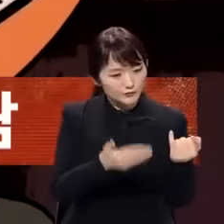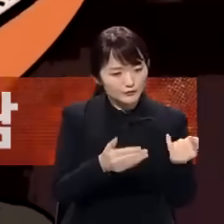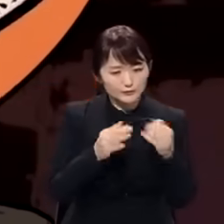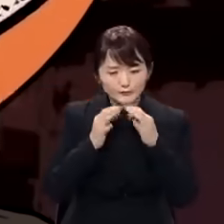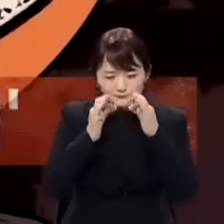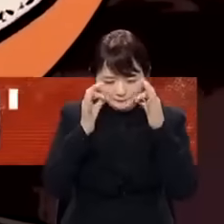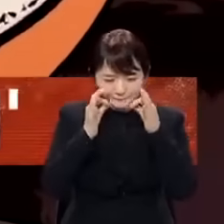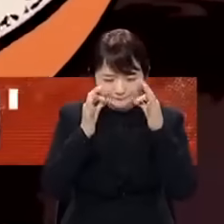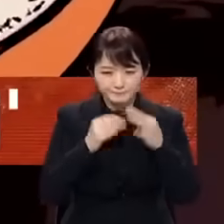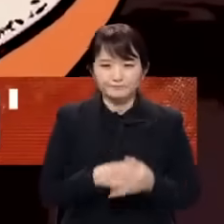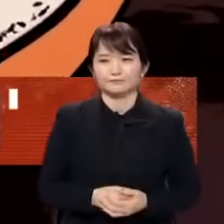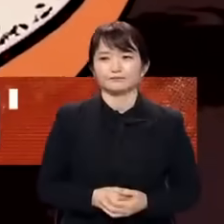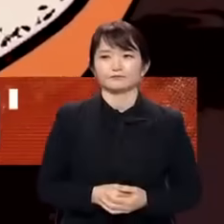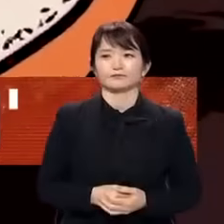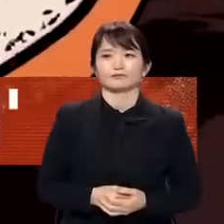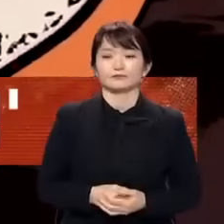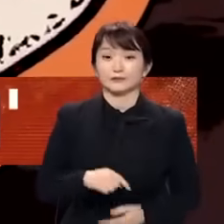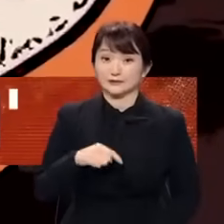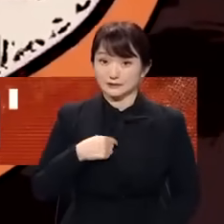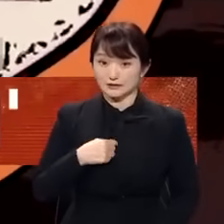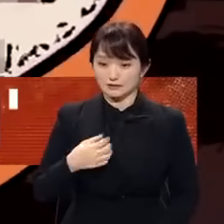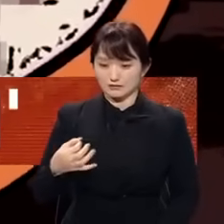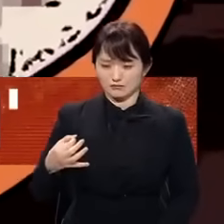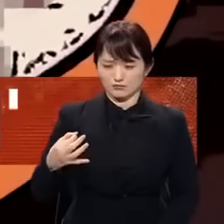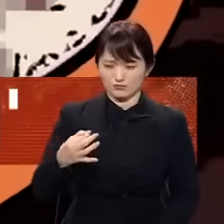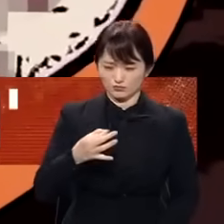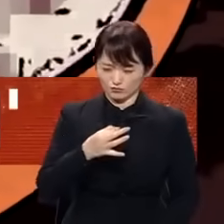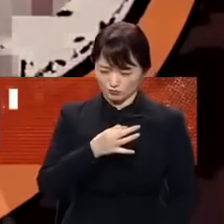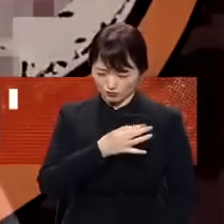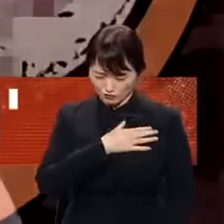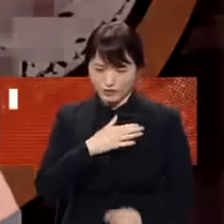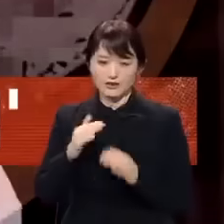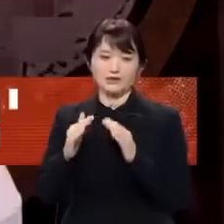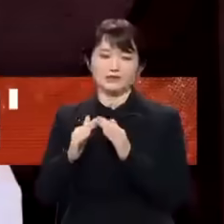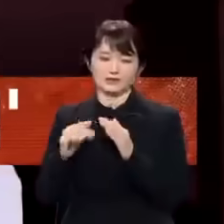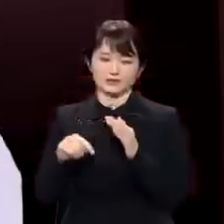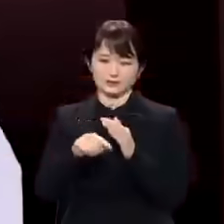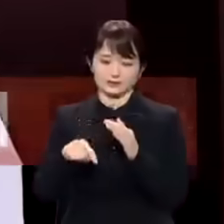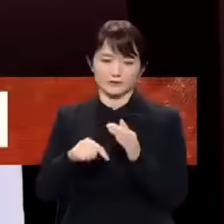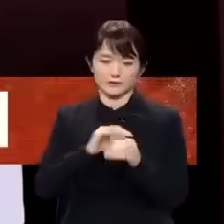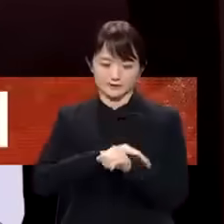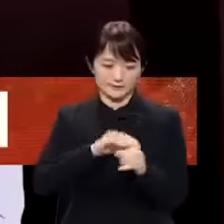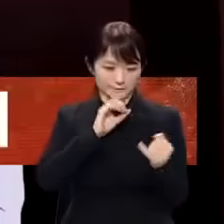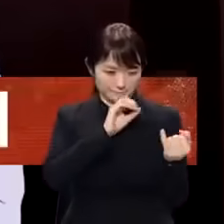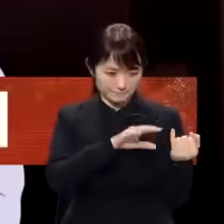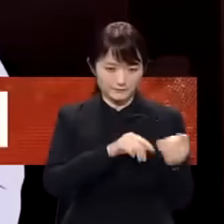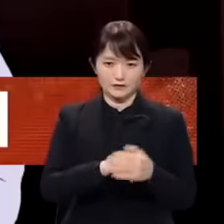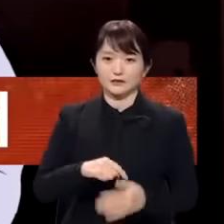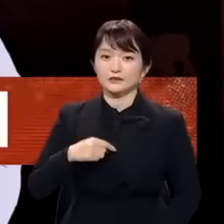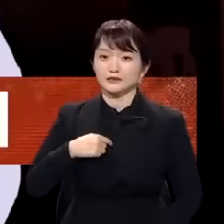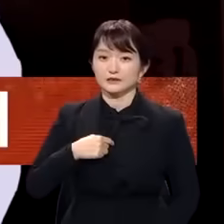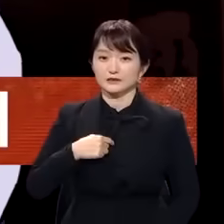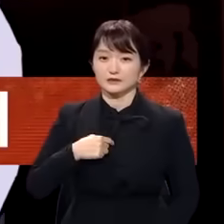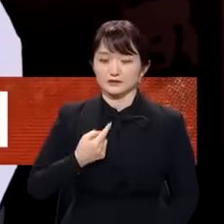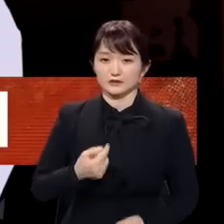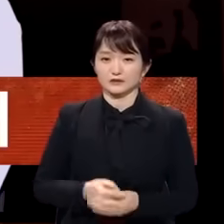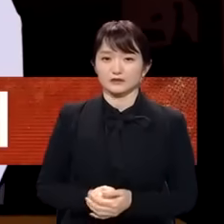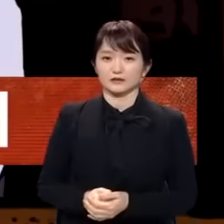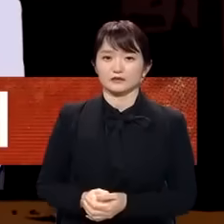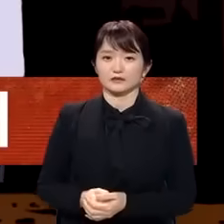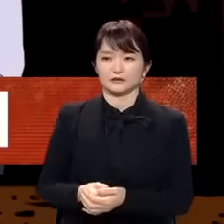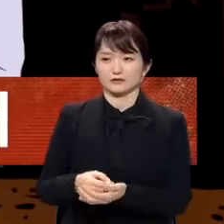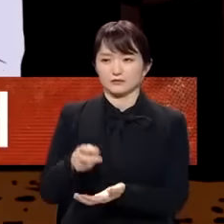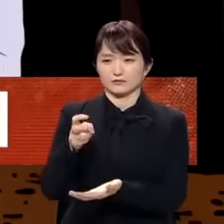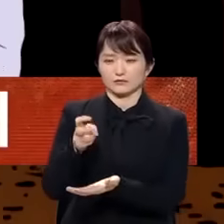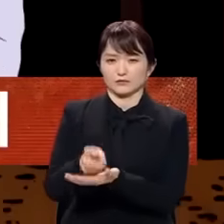기울였는데 그 중에서도 자신의 어떤 재력 또 집안을 아주 적극적으로 어필합니다 일단 본인이 아주 명망 높은 법관 집안의